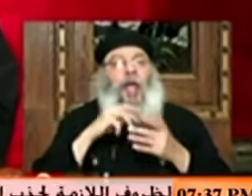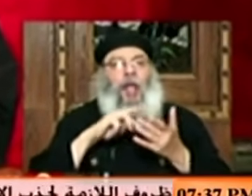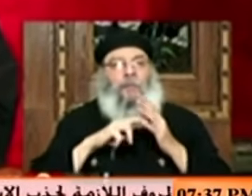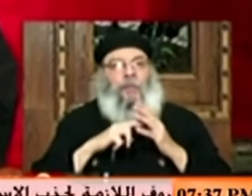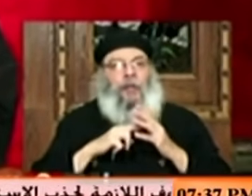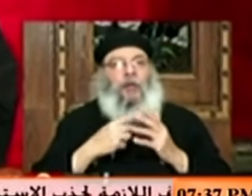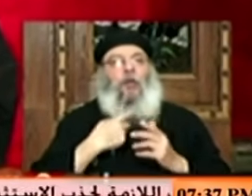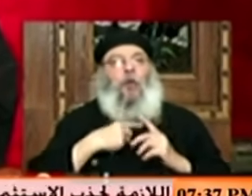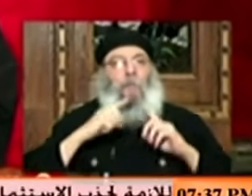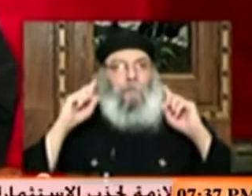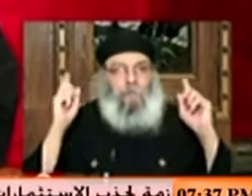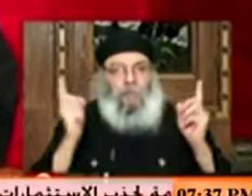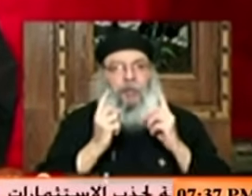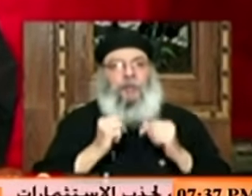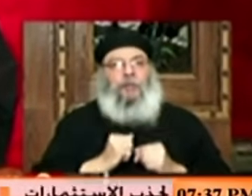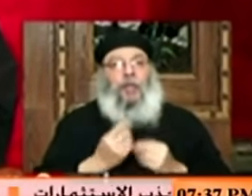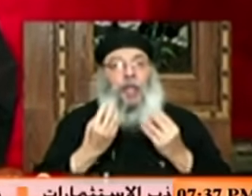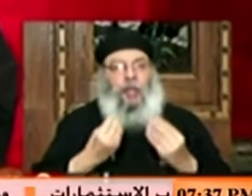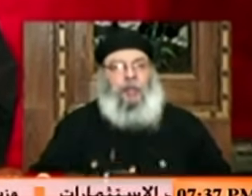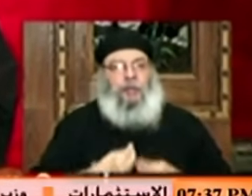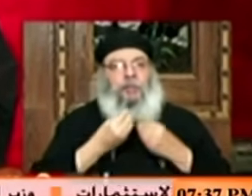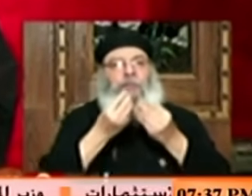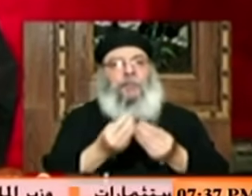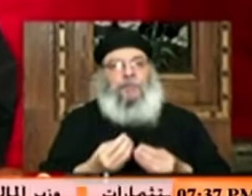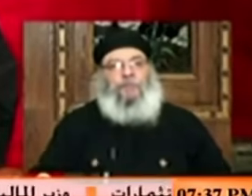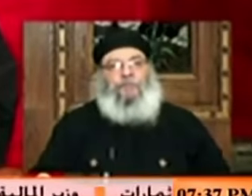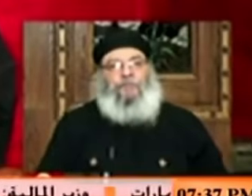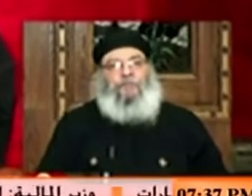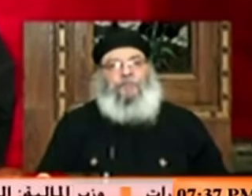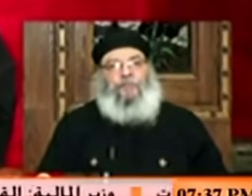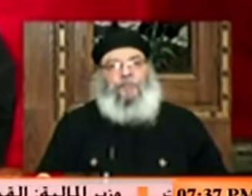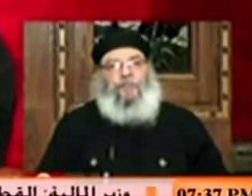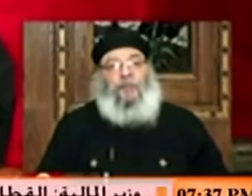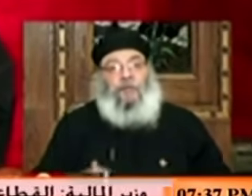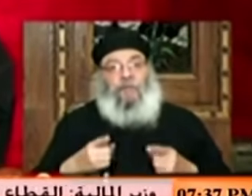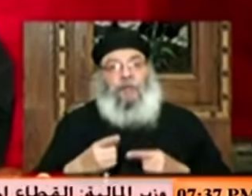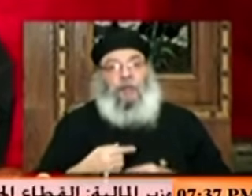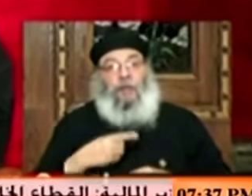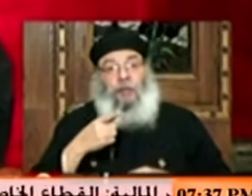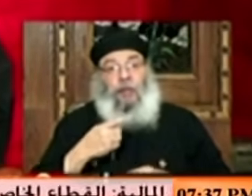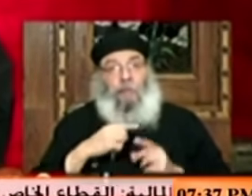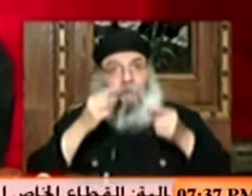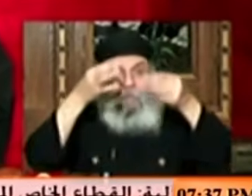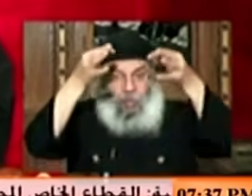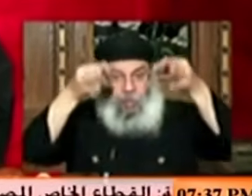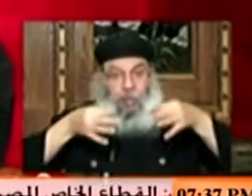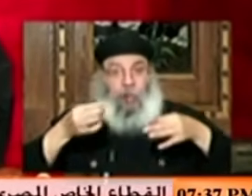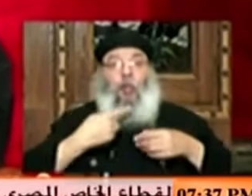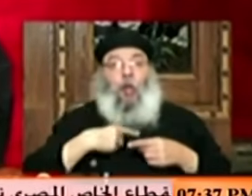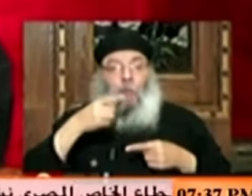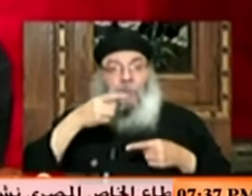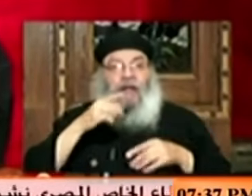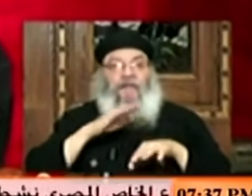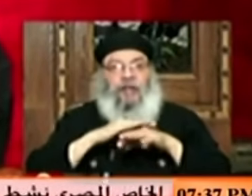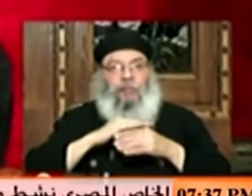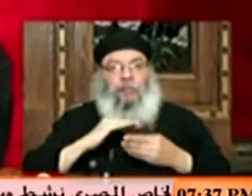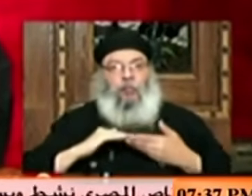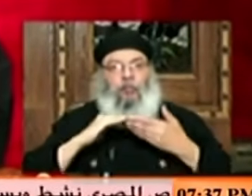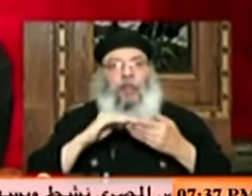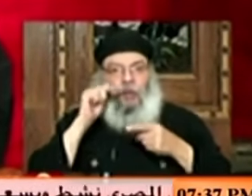بصفه عامه قدمها وقدم فيها حبك اعلن عن حبك من خلال الخدمه